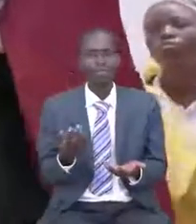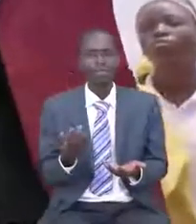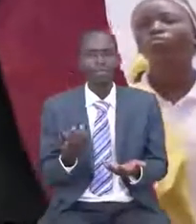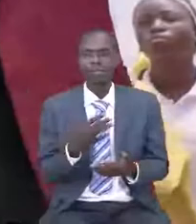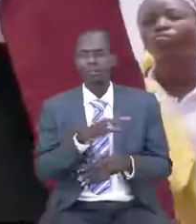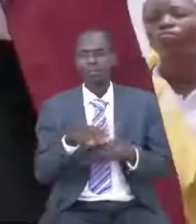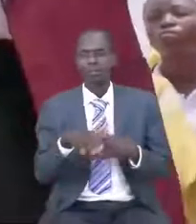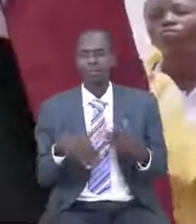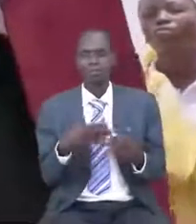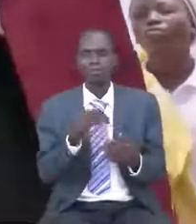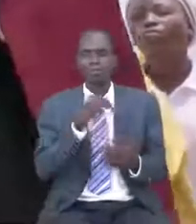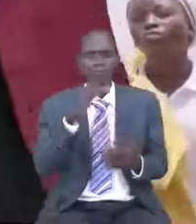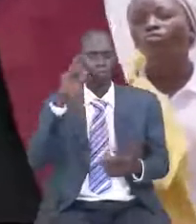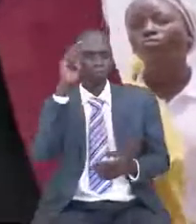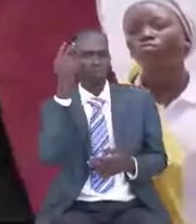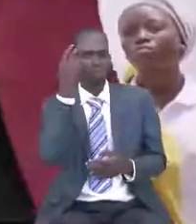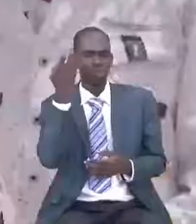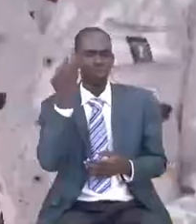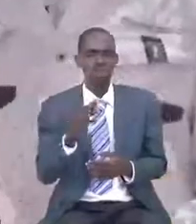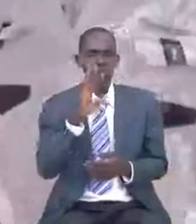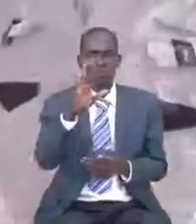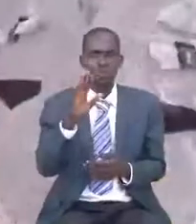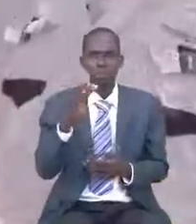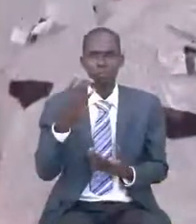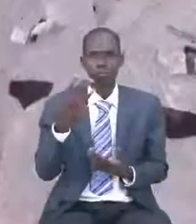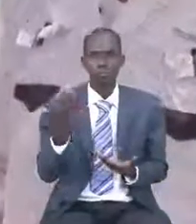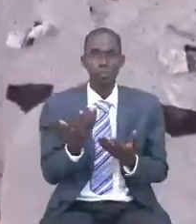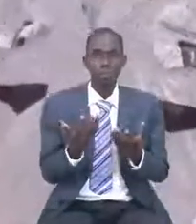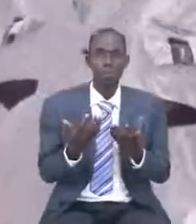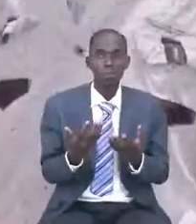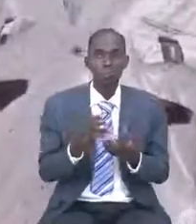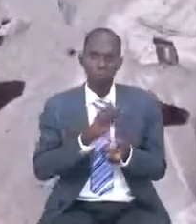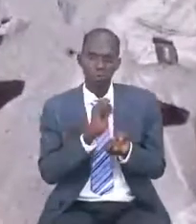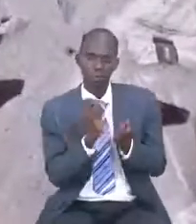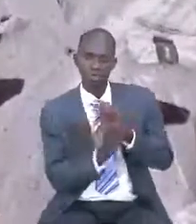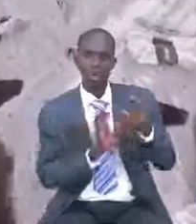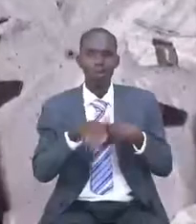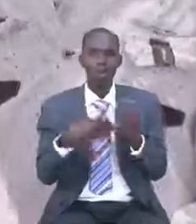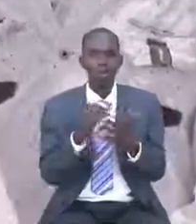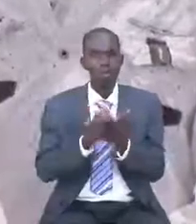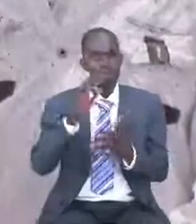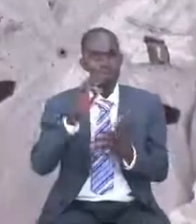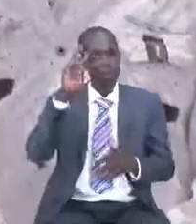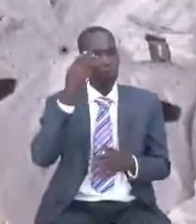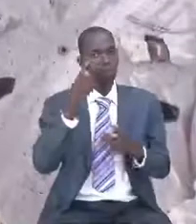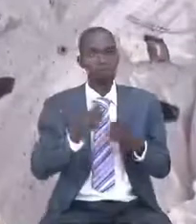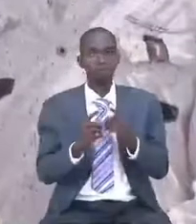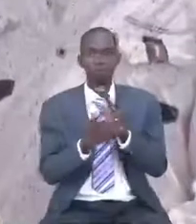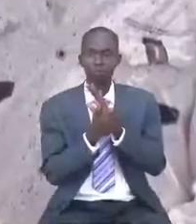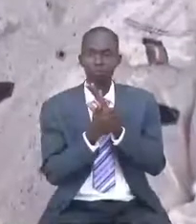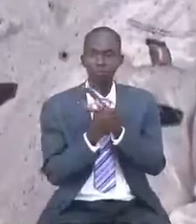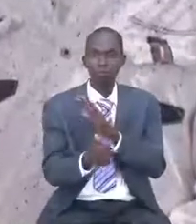cette maltraitance, cette mauvaise représentation de ta personne. Transforme ça en